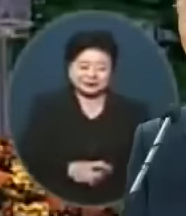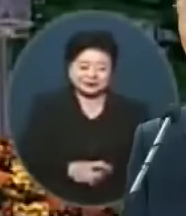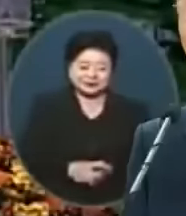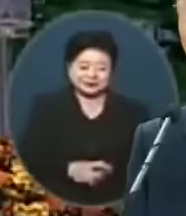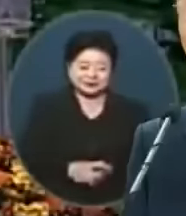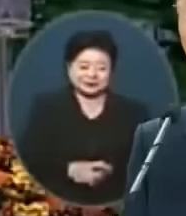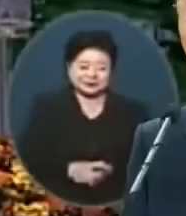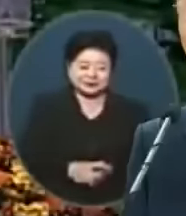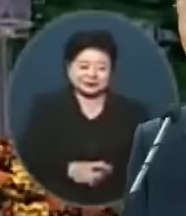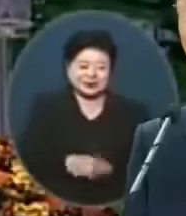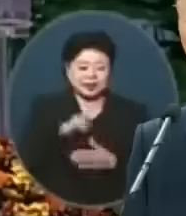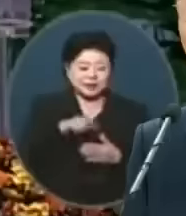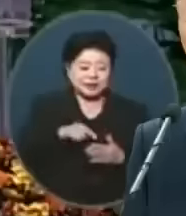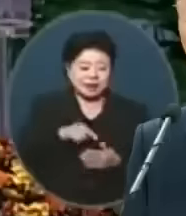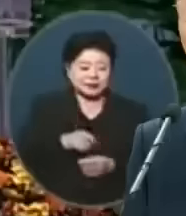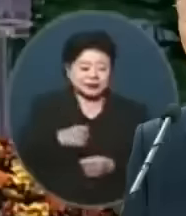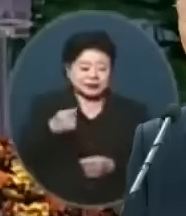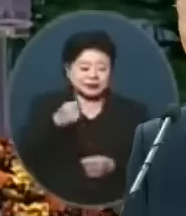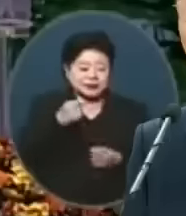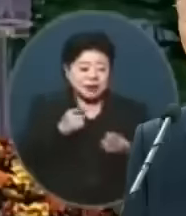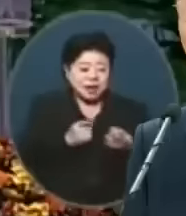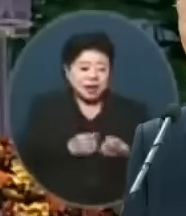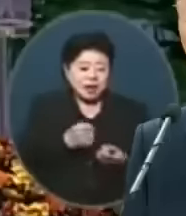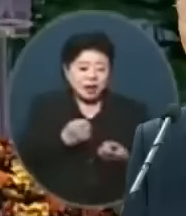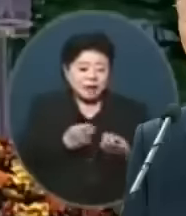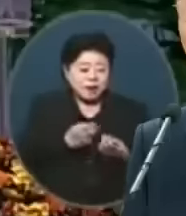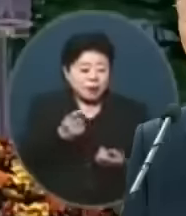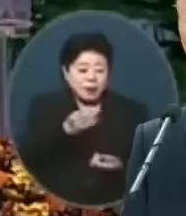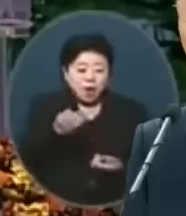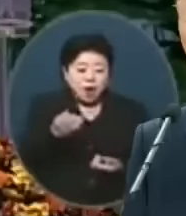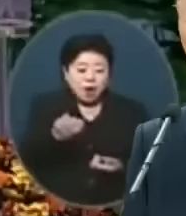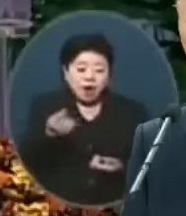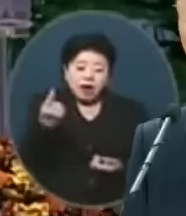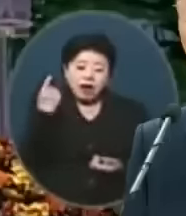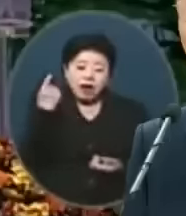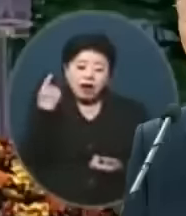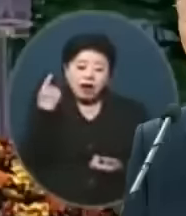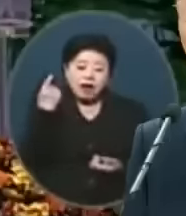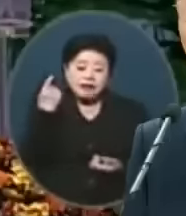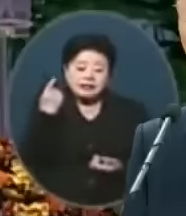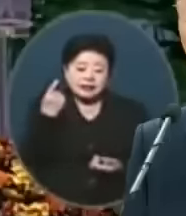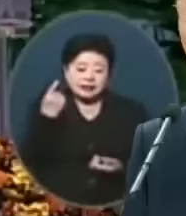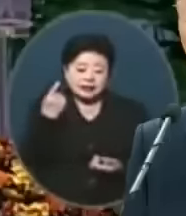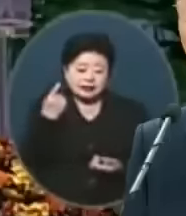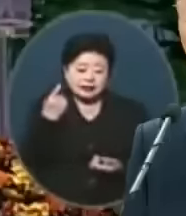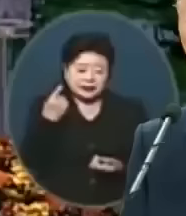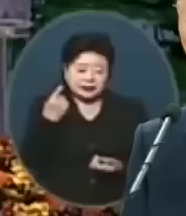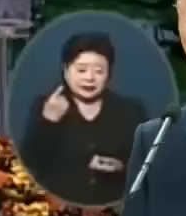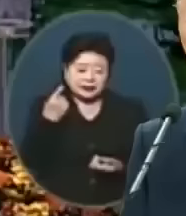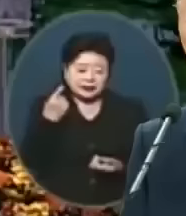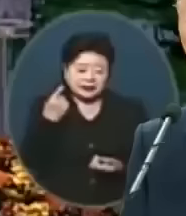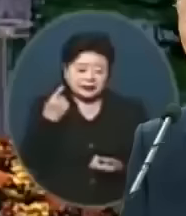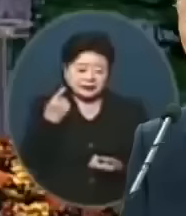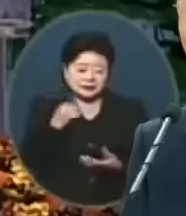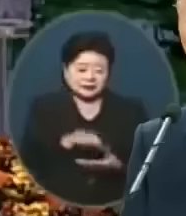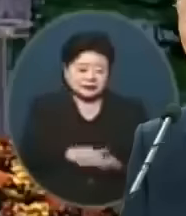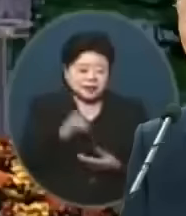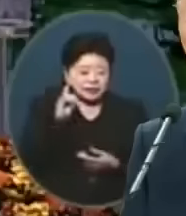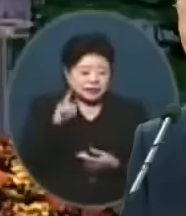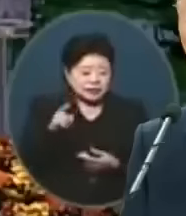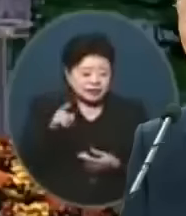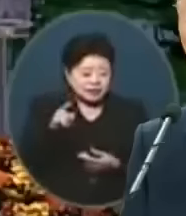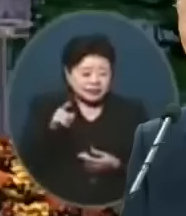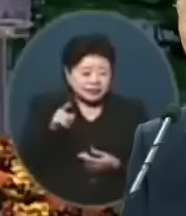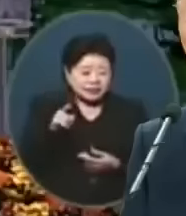근데 어떻게 마음 먹는단 말이 무슨 의미입니까? 어제 맨 끈은 오늘 늦어내지기 쉽고 내일